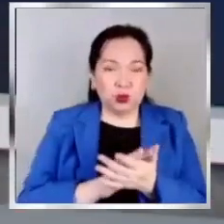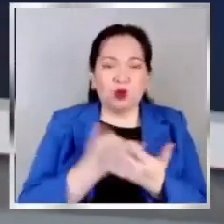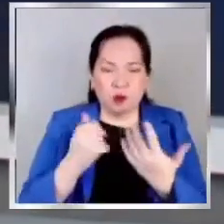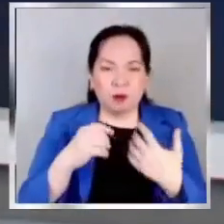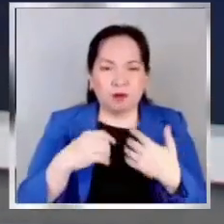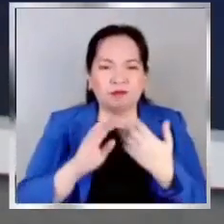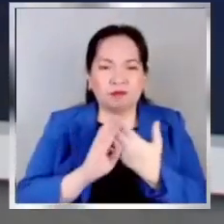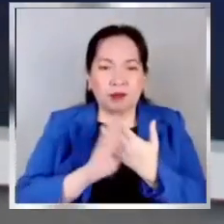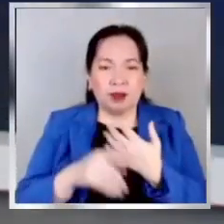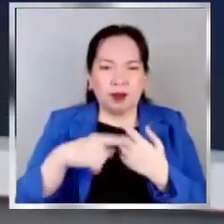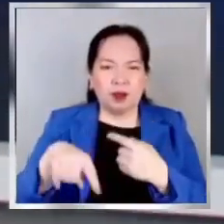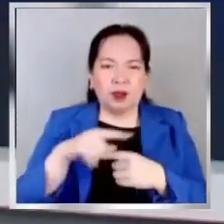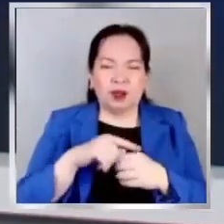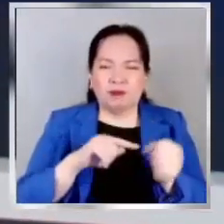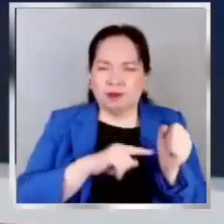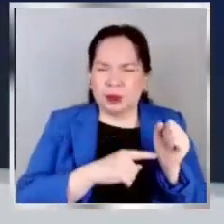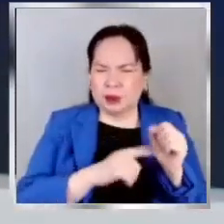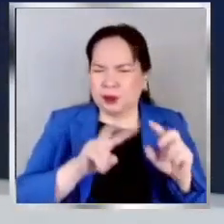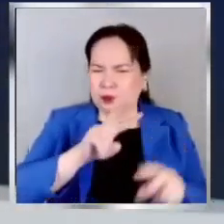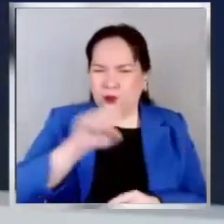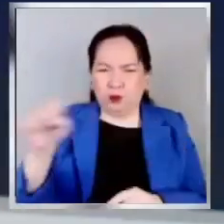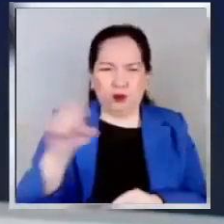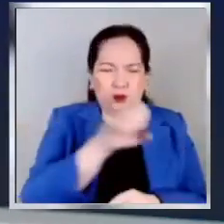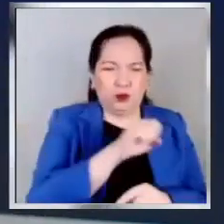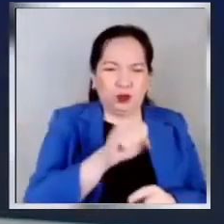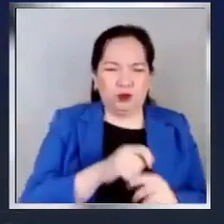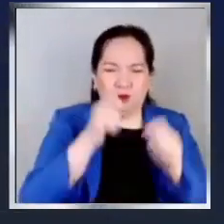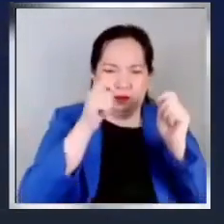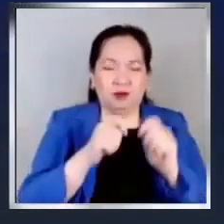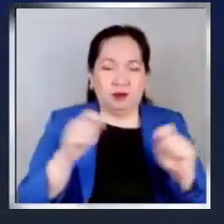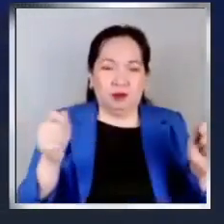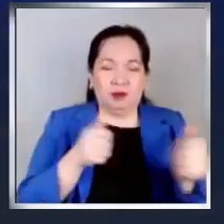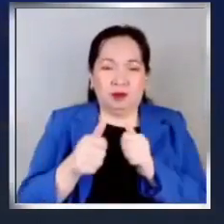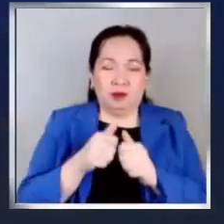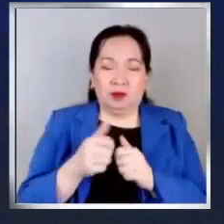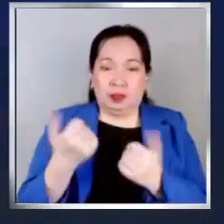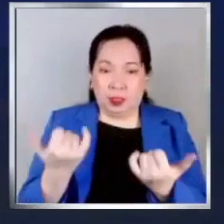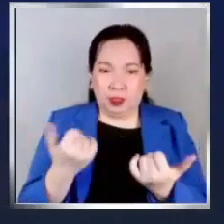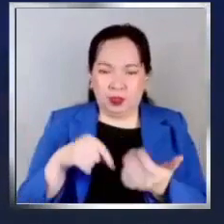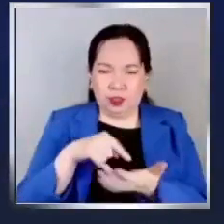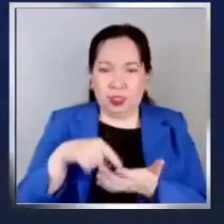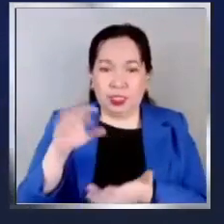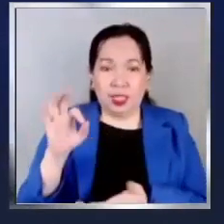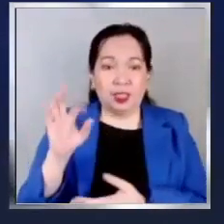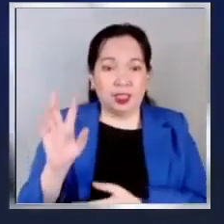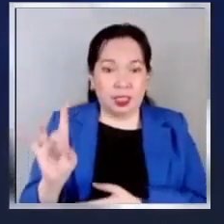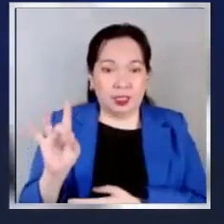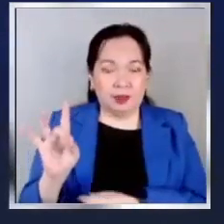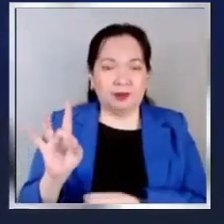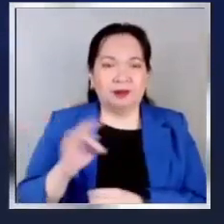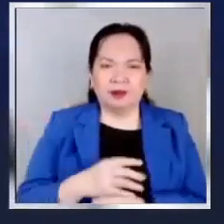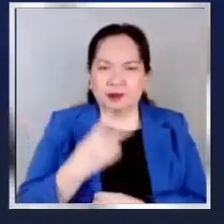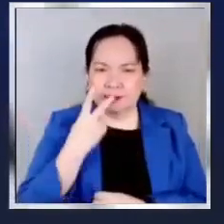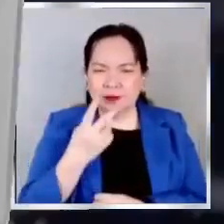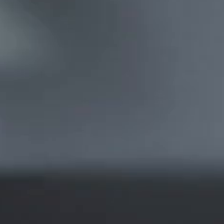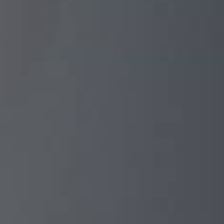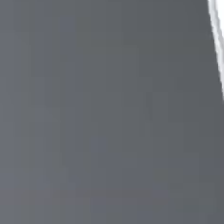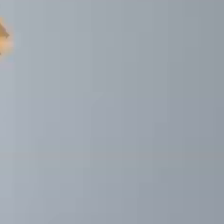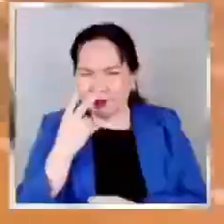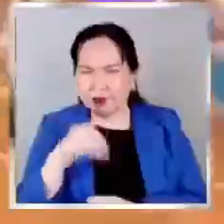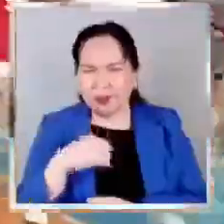much-awaited epic showdown para sa cheerleading competition ngayong season 98. Makitaya mo tayo kay Chino Trinidad.